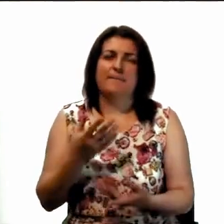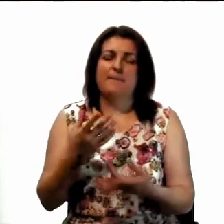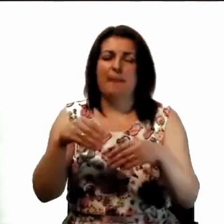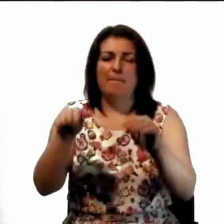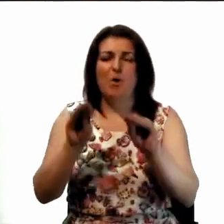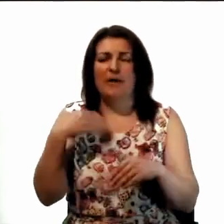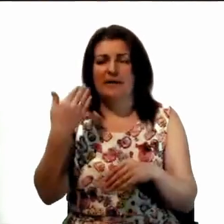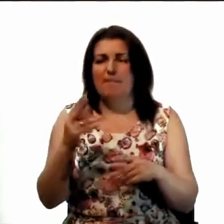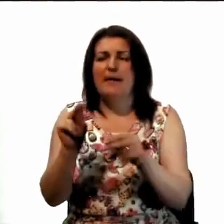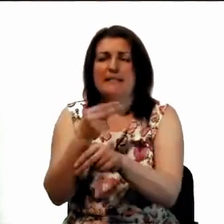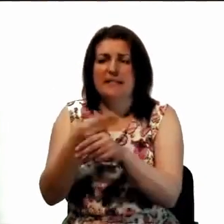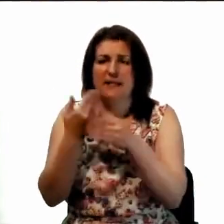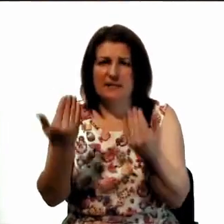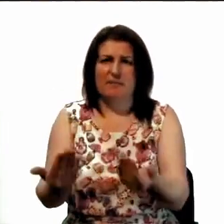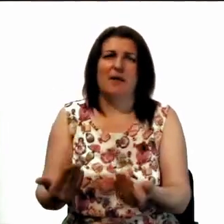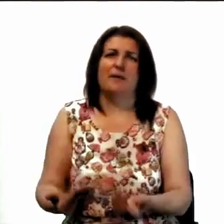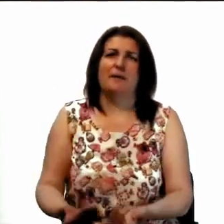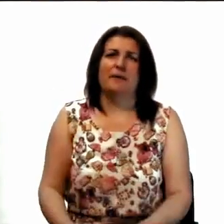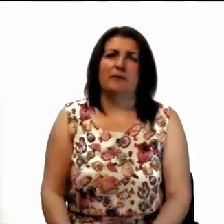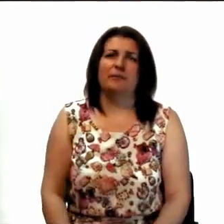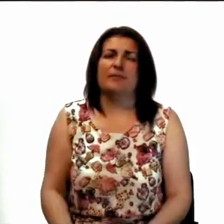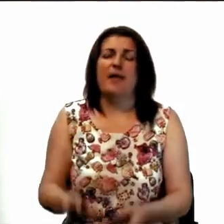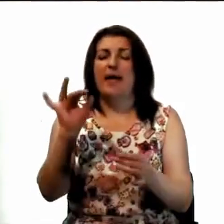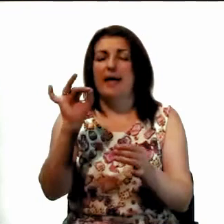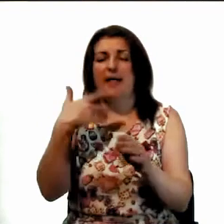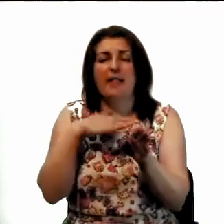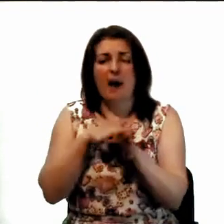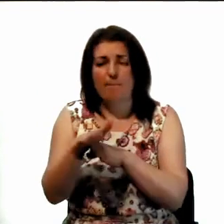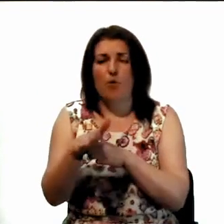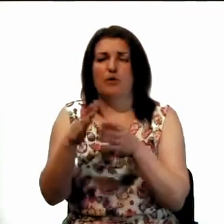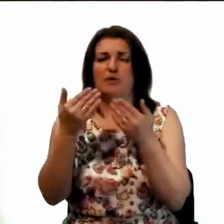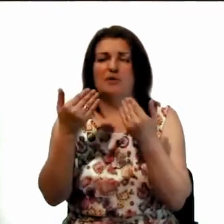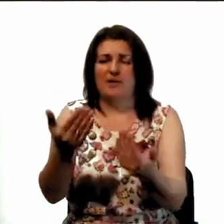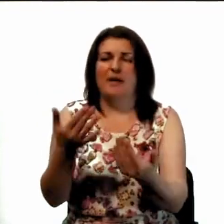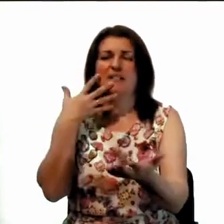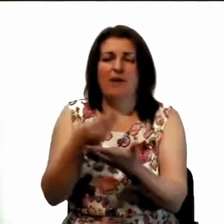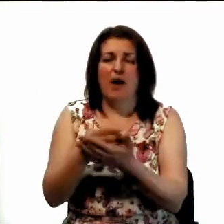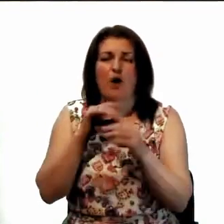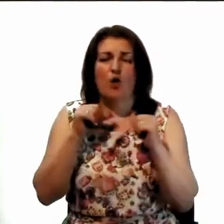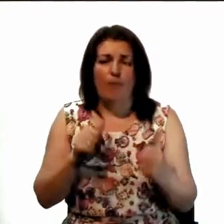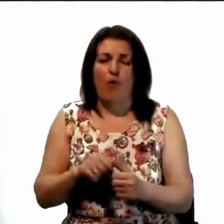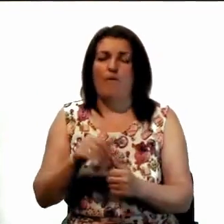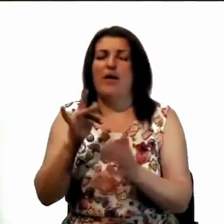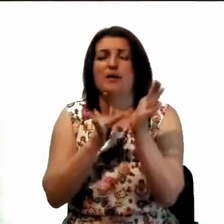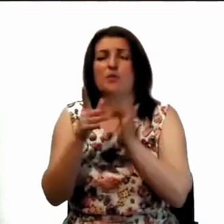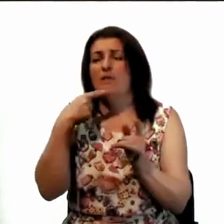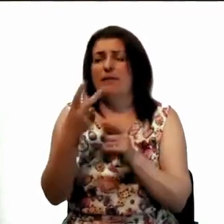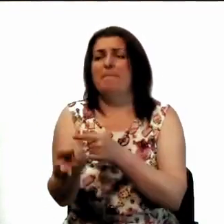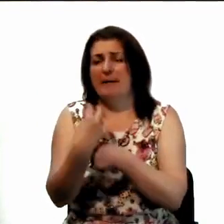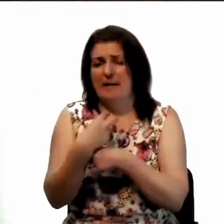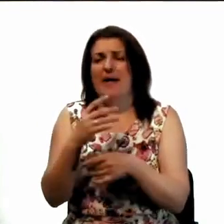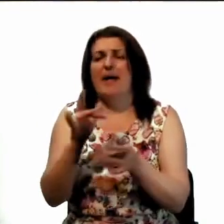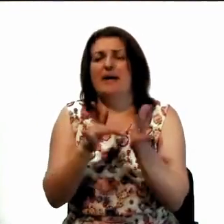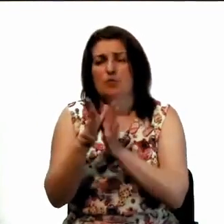покрыть тебя, исцелить тебя и наполнить своей любовью. Иисус говорит: «Приди». Иисус